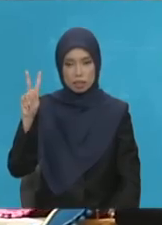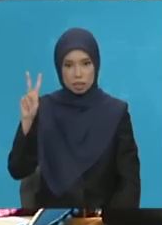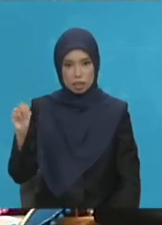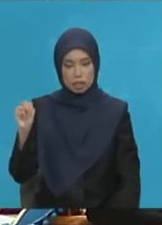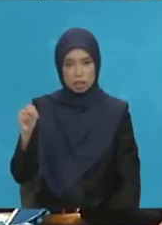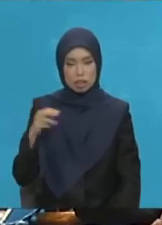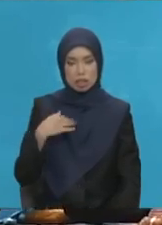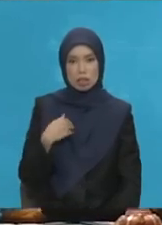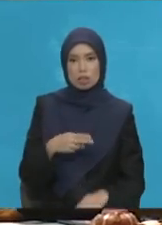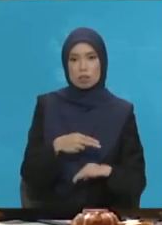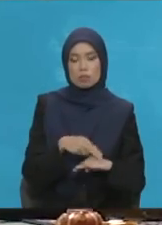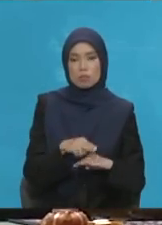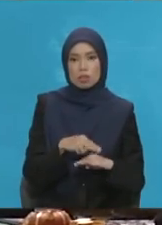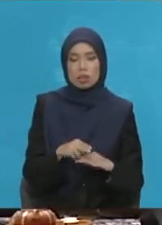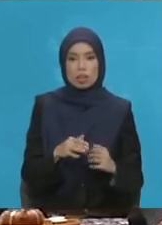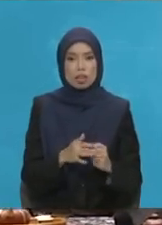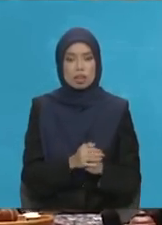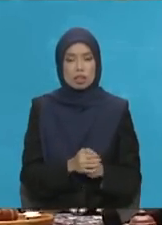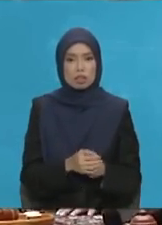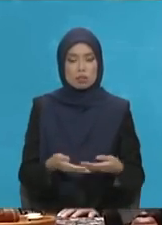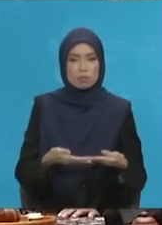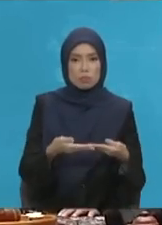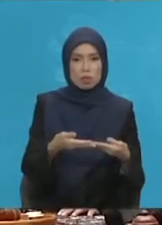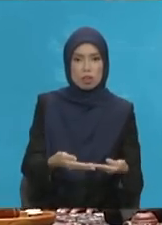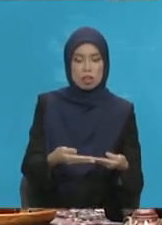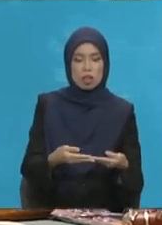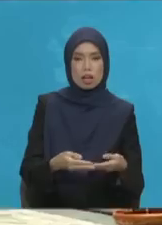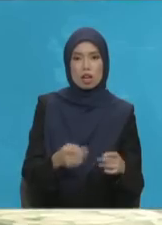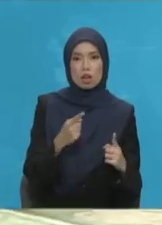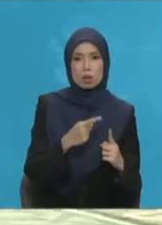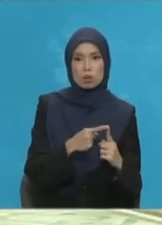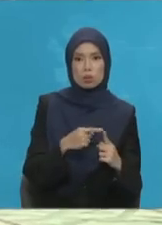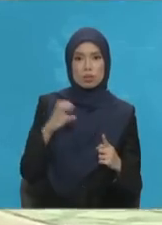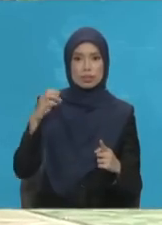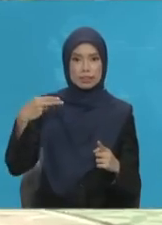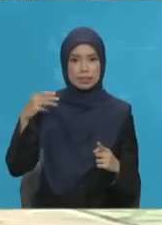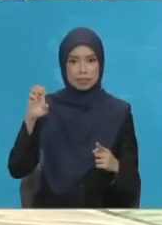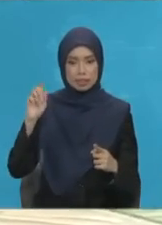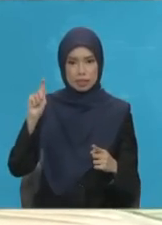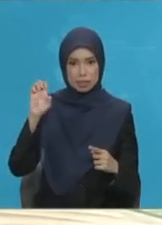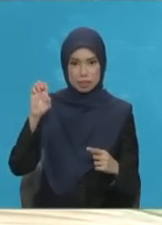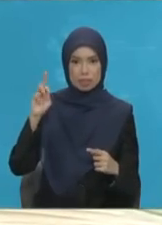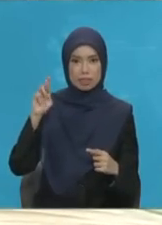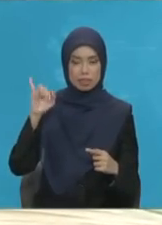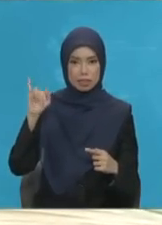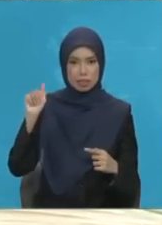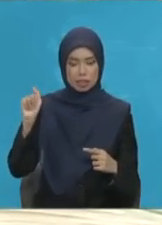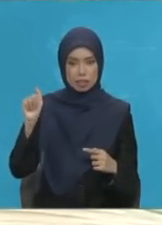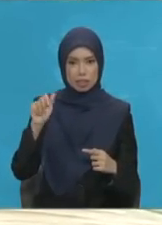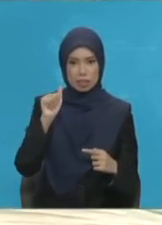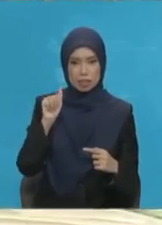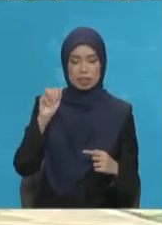menyembahkan kepada yang amat Mulia Pangeran lele Pangeran anak Haji Abdul Aziz